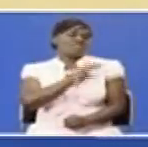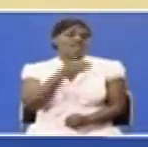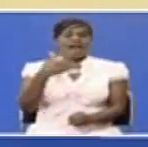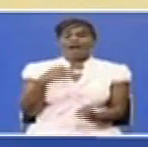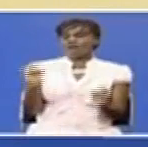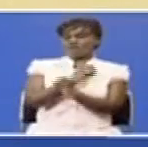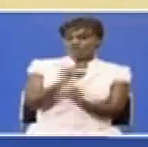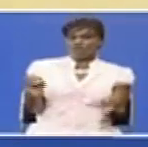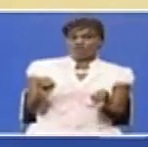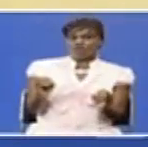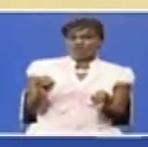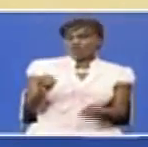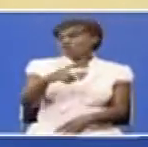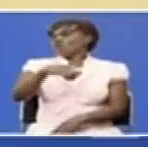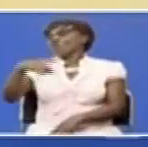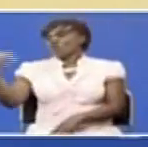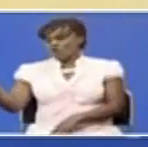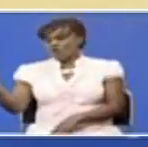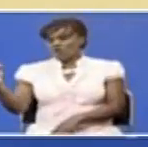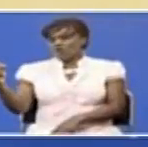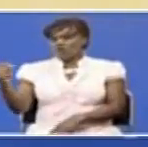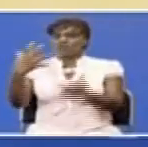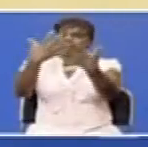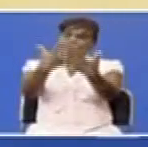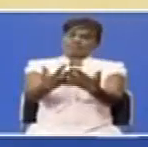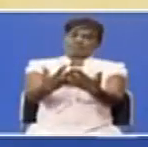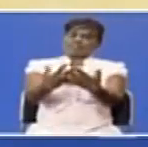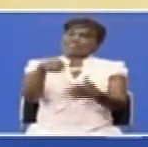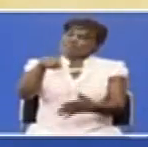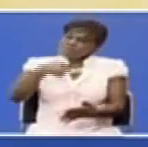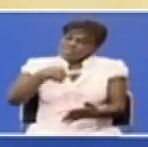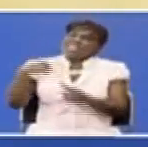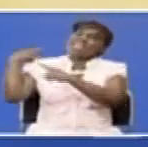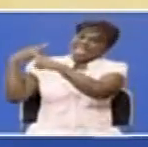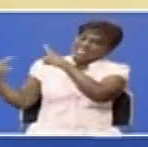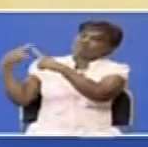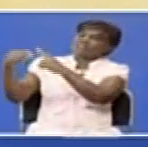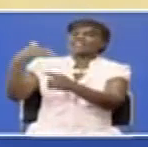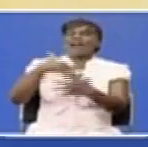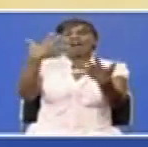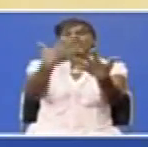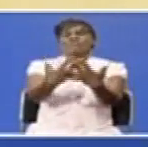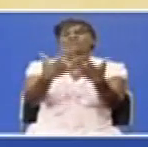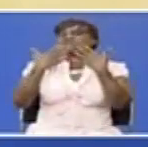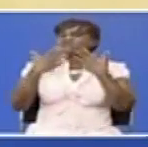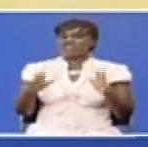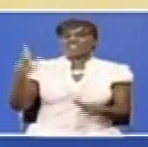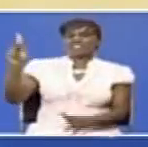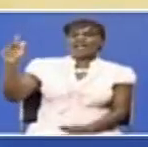kunipeleka, niliwaambia kule wanasema kamiti, wao hawajaingia huko, mimi ndiye najua.